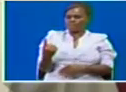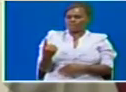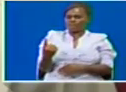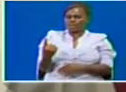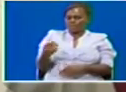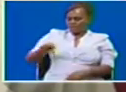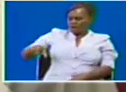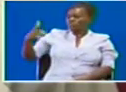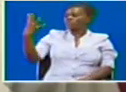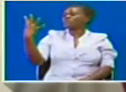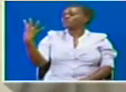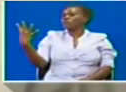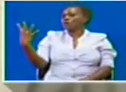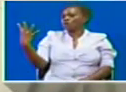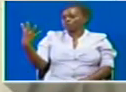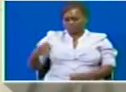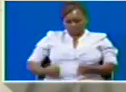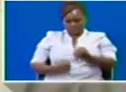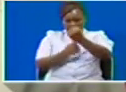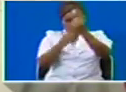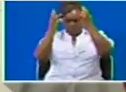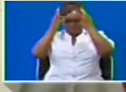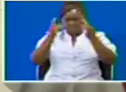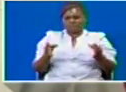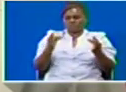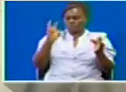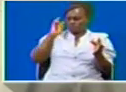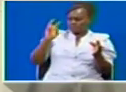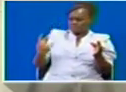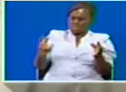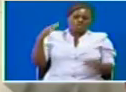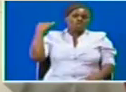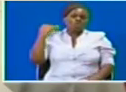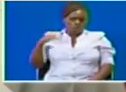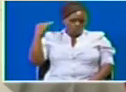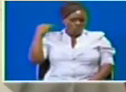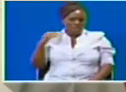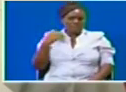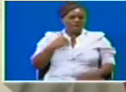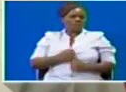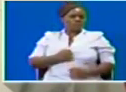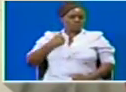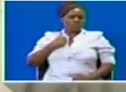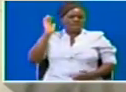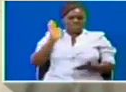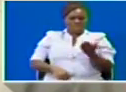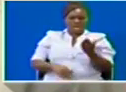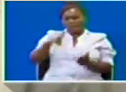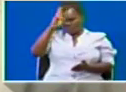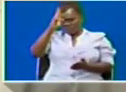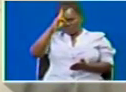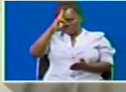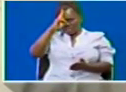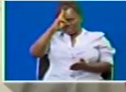hizo kaunti nne tuko pamoja na yeye kwa ile uamuzi. Tumeona ya kwamba hao majangili wako na silaha kuliko ile askari wa polisi wako